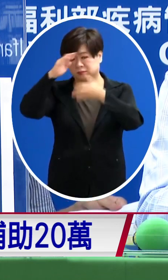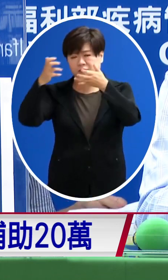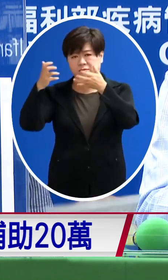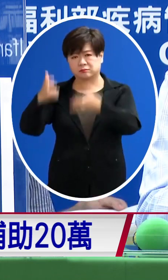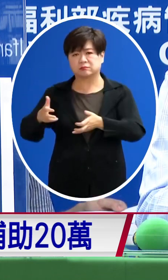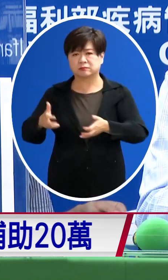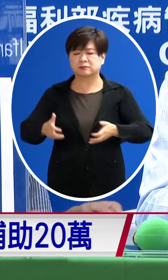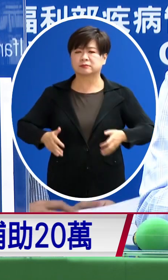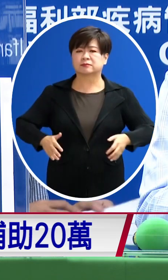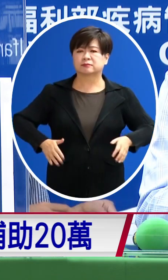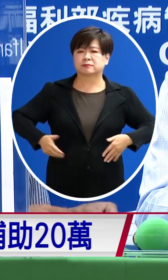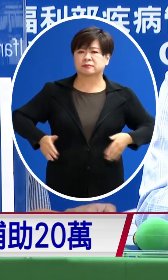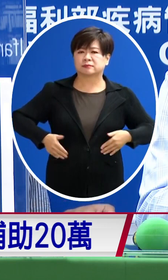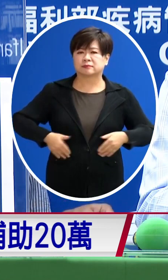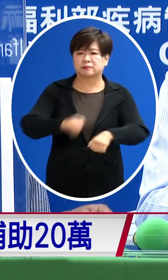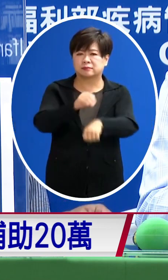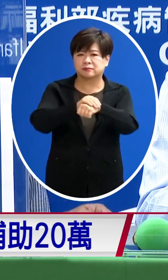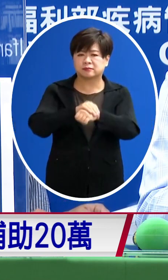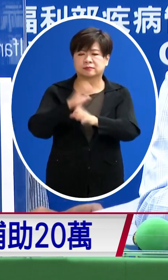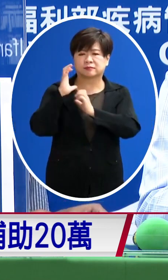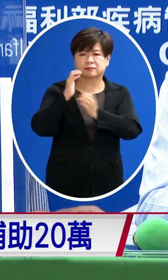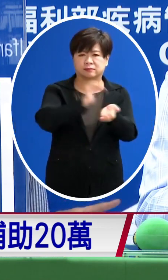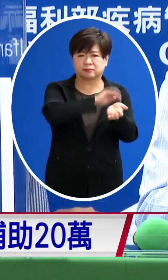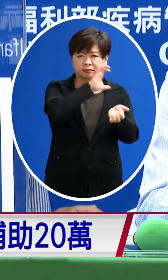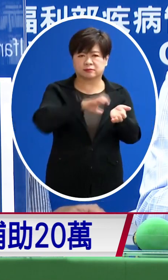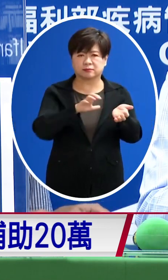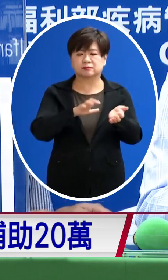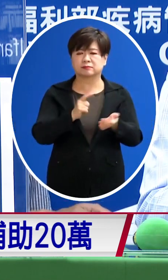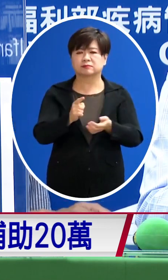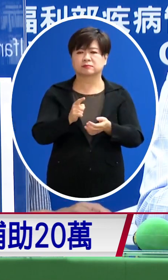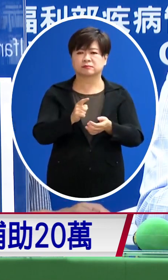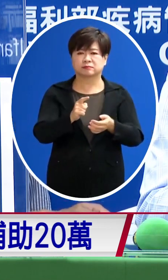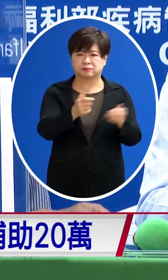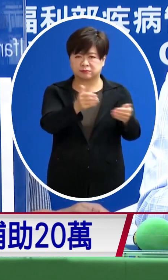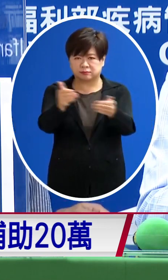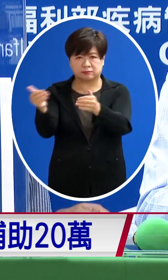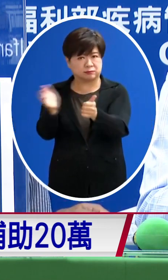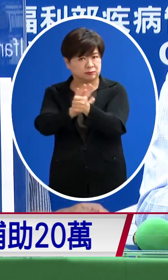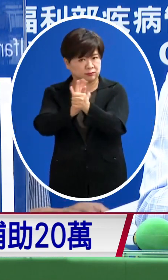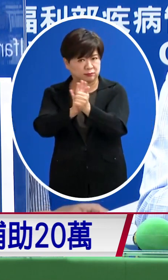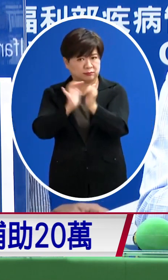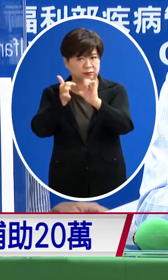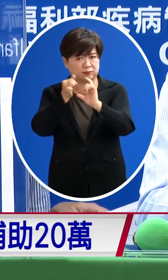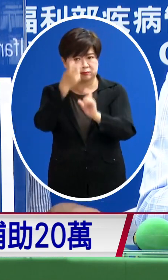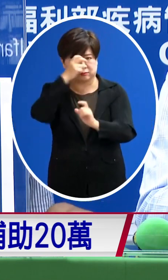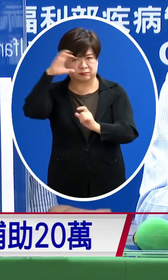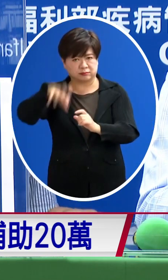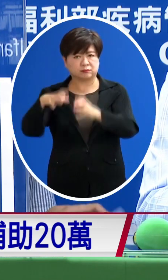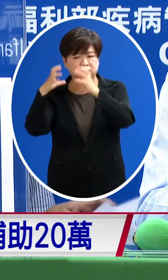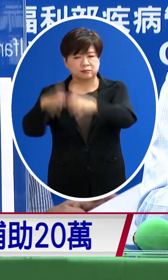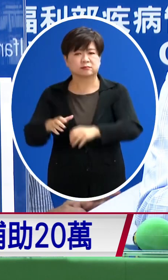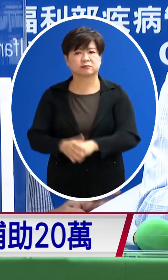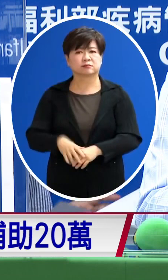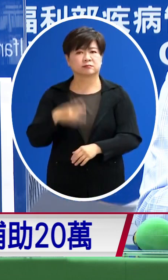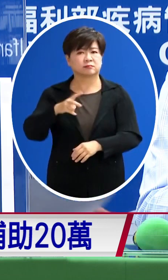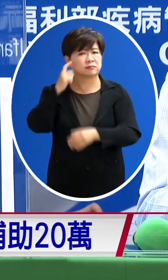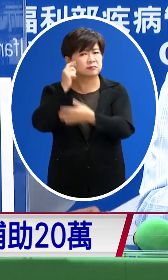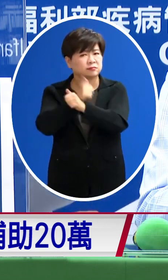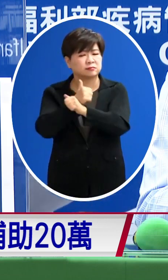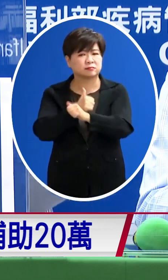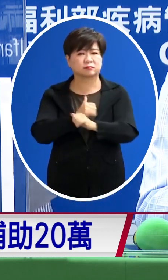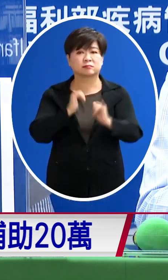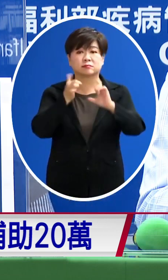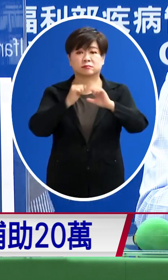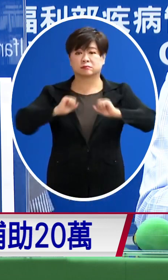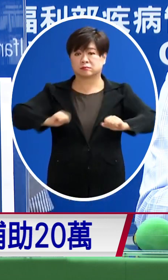重度及急救医院、责任医院的收治量能，社区筛检站之设置，哦，请考量与社区健康中心或